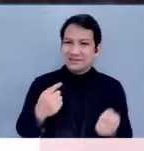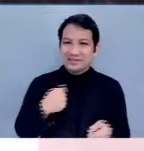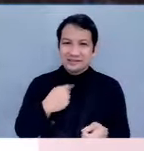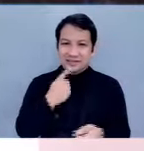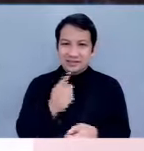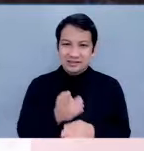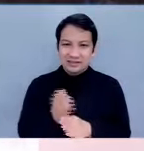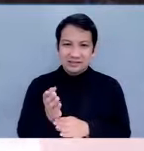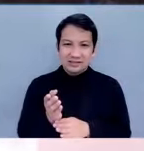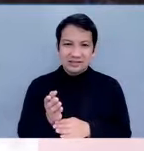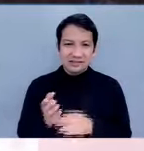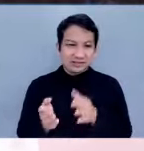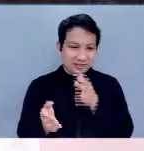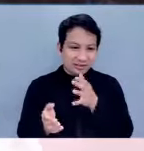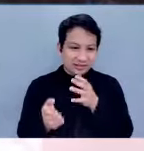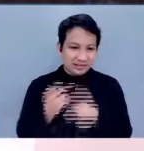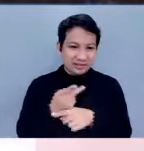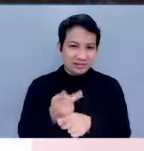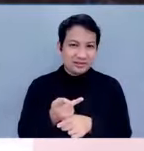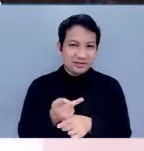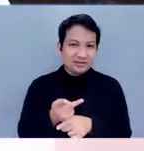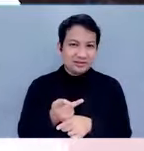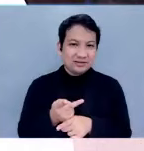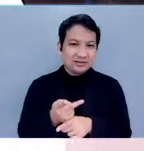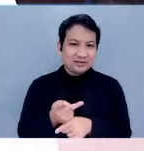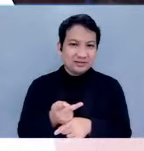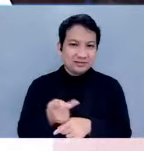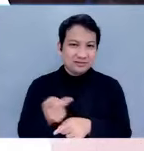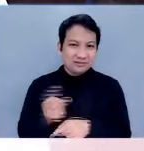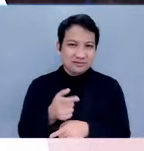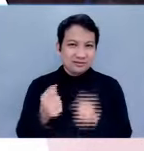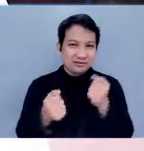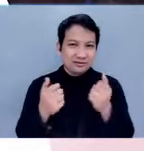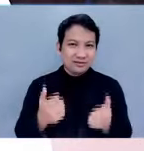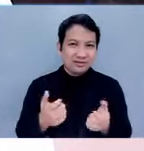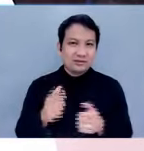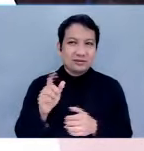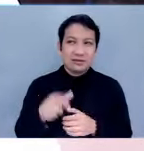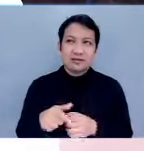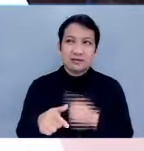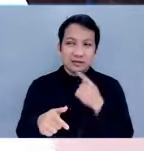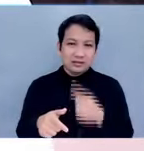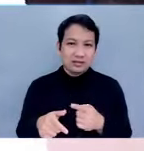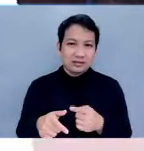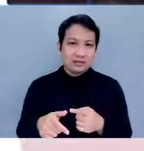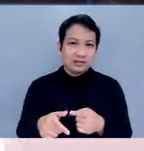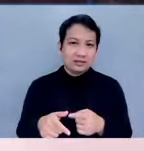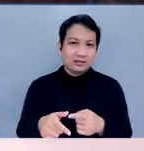Ano gusto mo yung producer magmaneho? Oo nga naman, pero mamaya, dun ako sa holding room, ha?